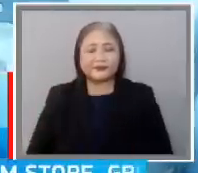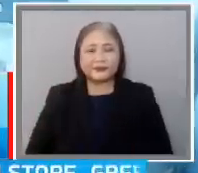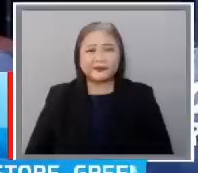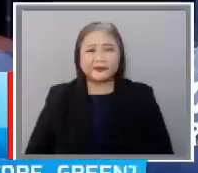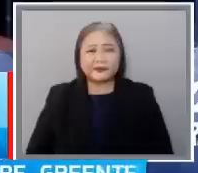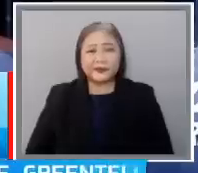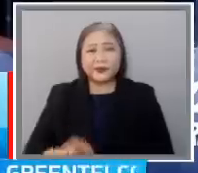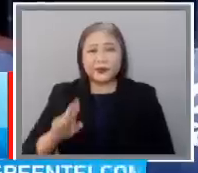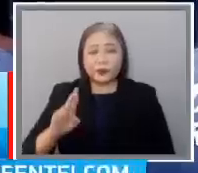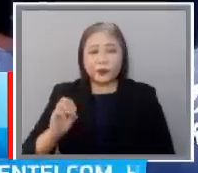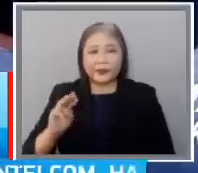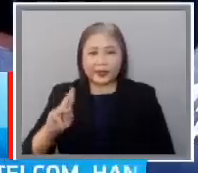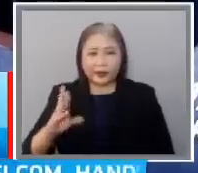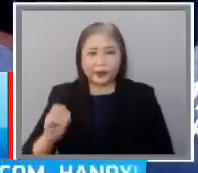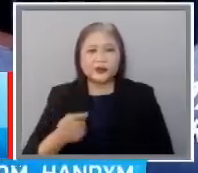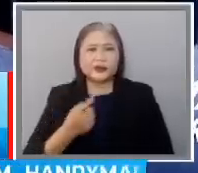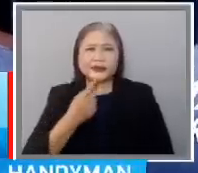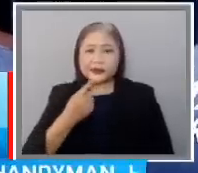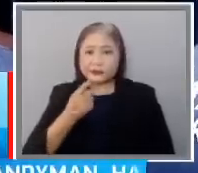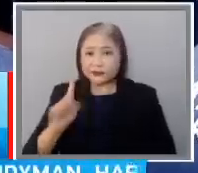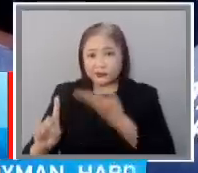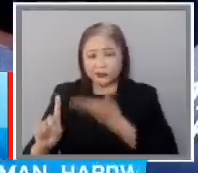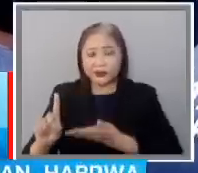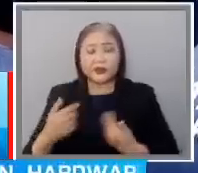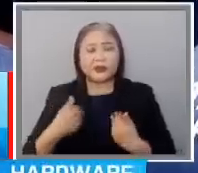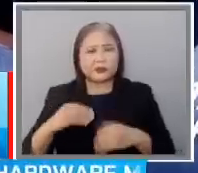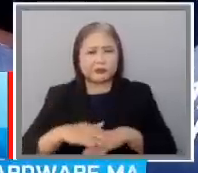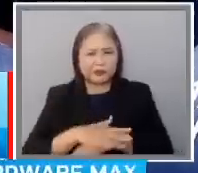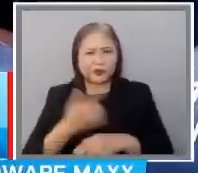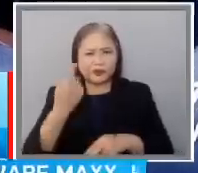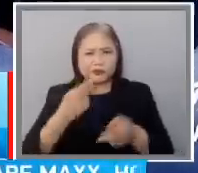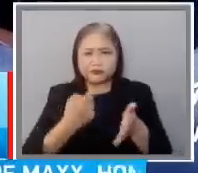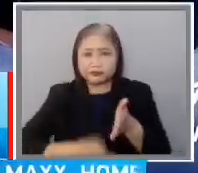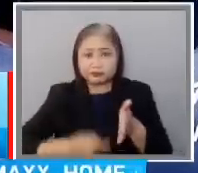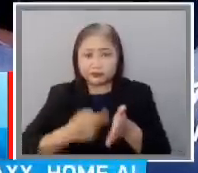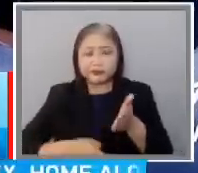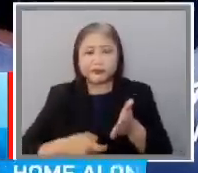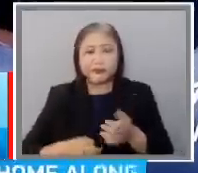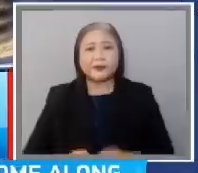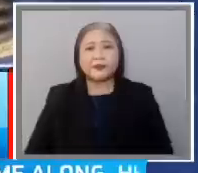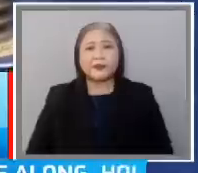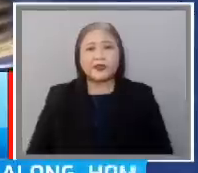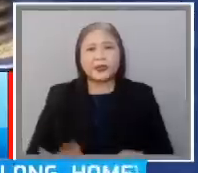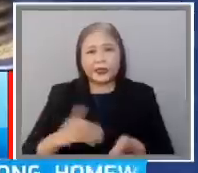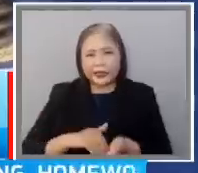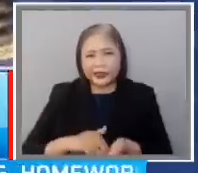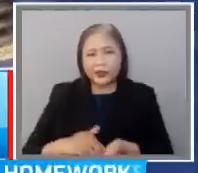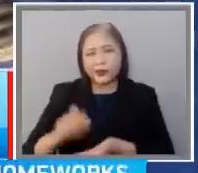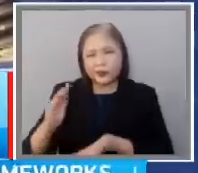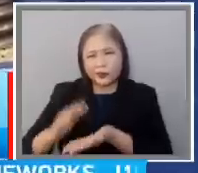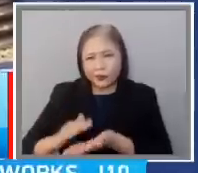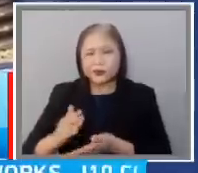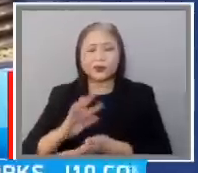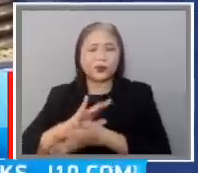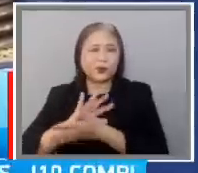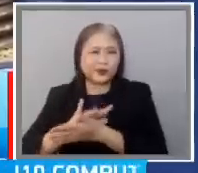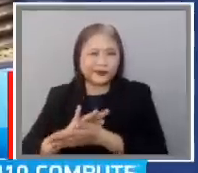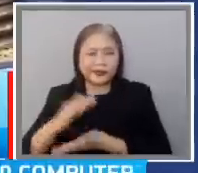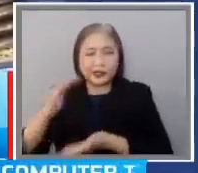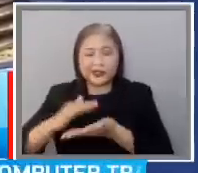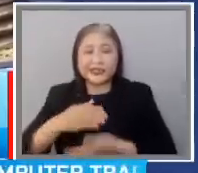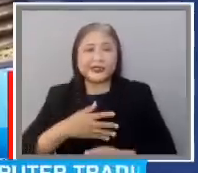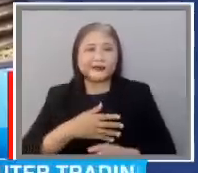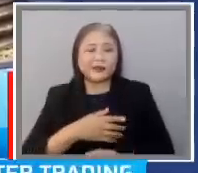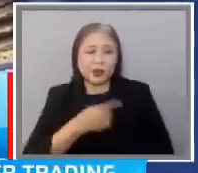Romero, sinabi niyang makakaapekto sa presyuhan ang muling pagluluwag ng COVID restrictions ng China sa